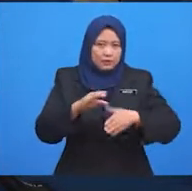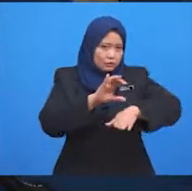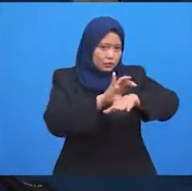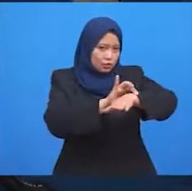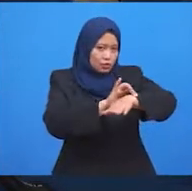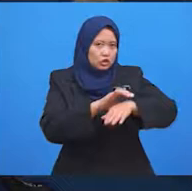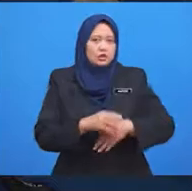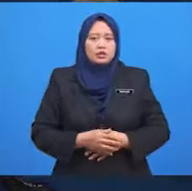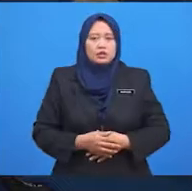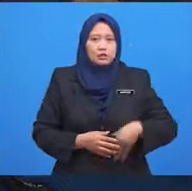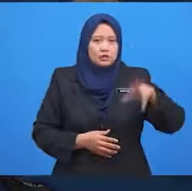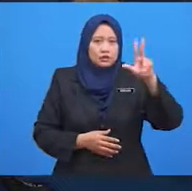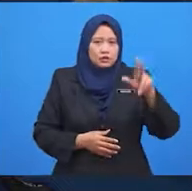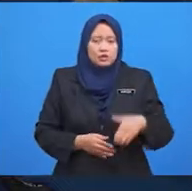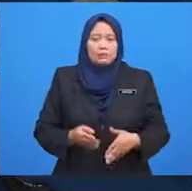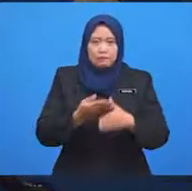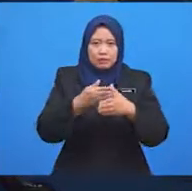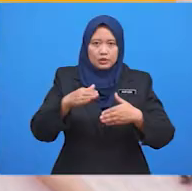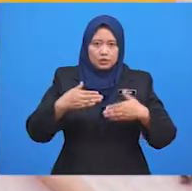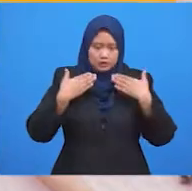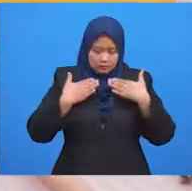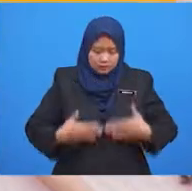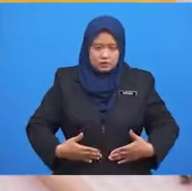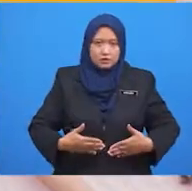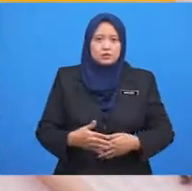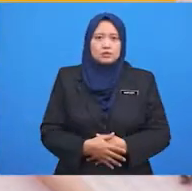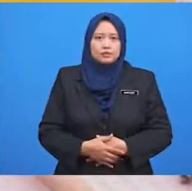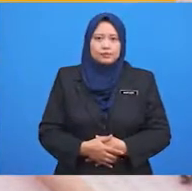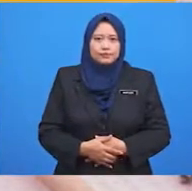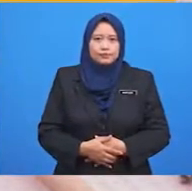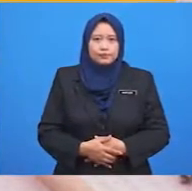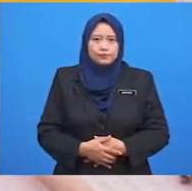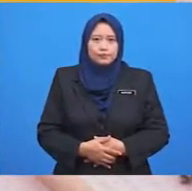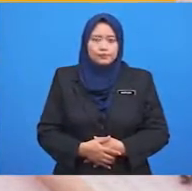bertulang. Yang ketiga, bahagian dada.